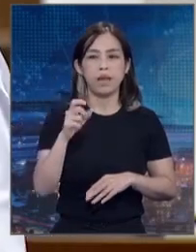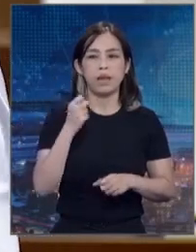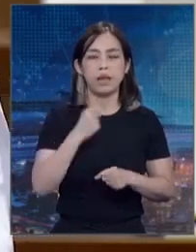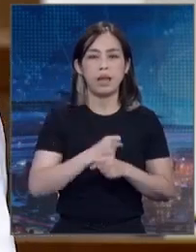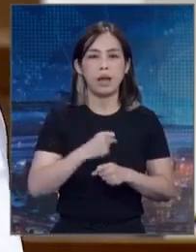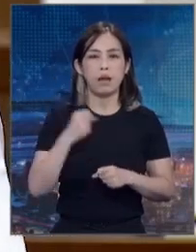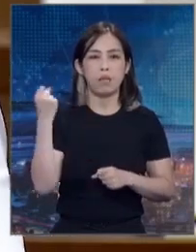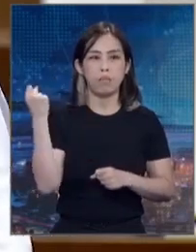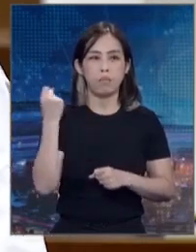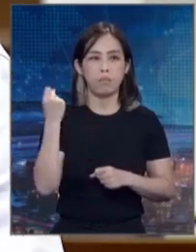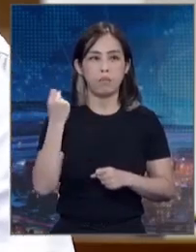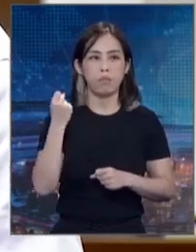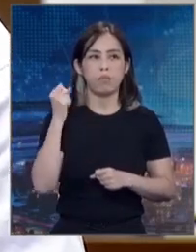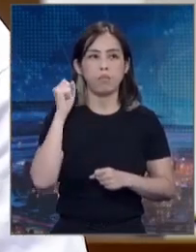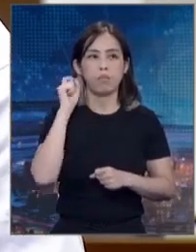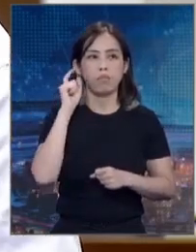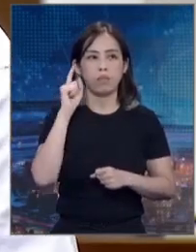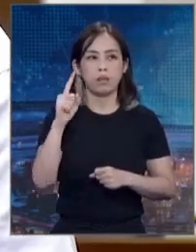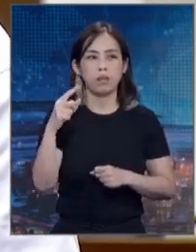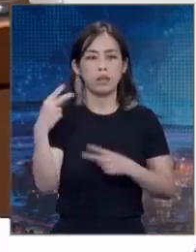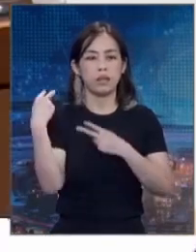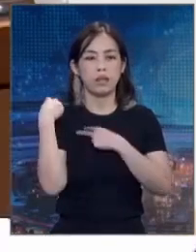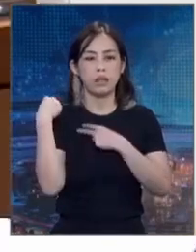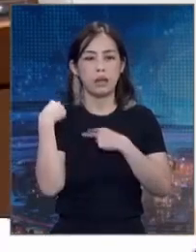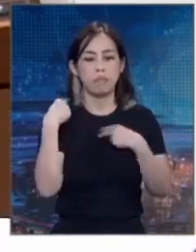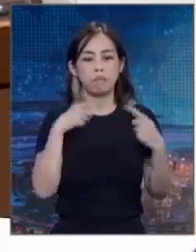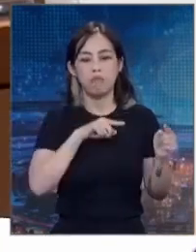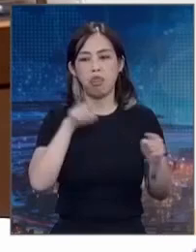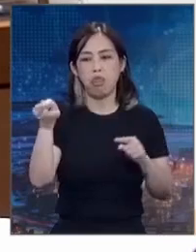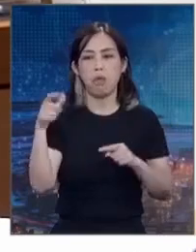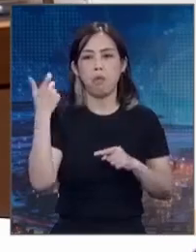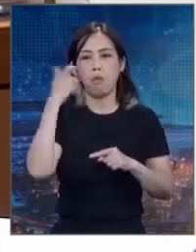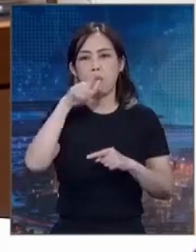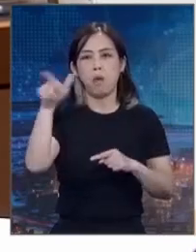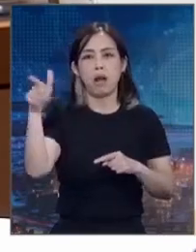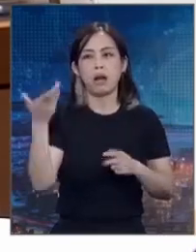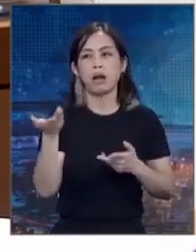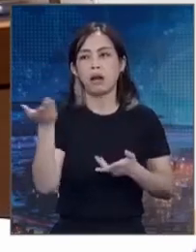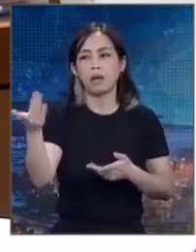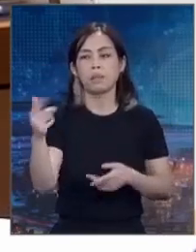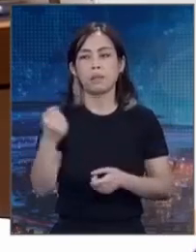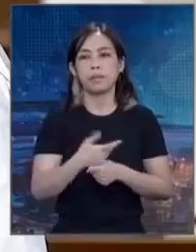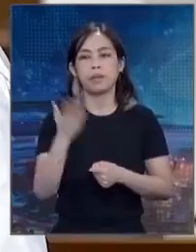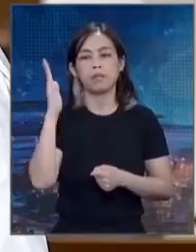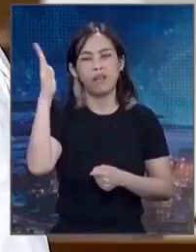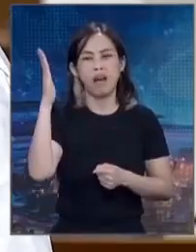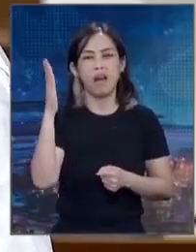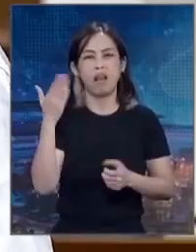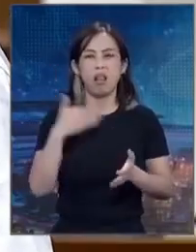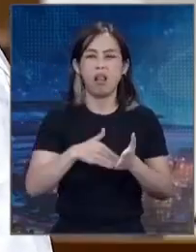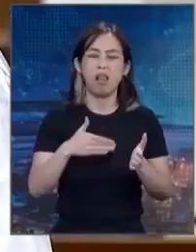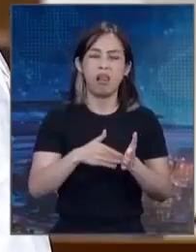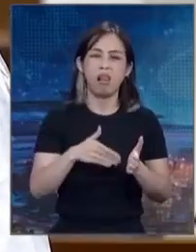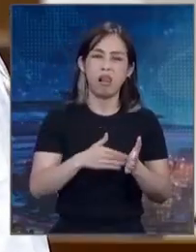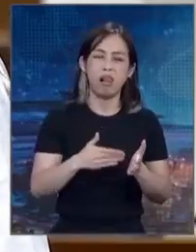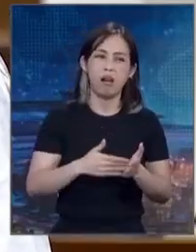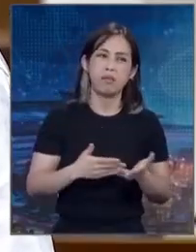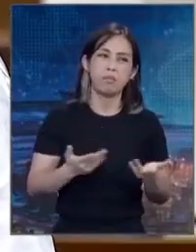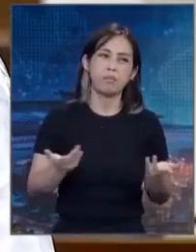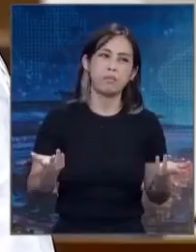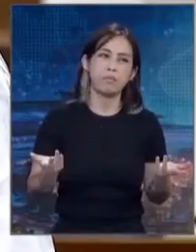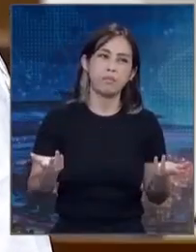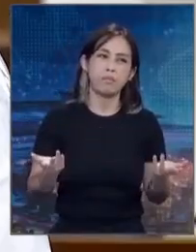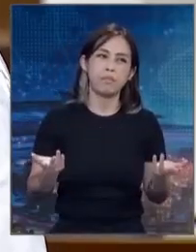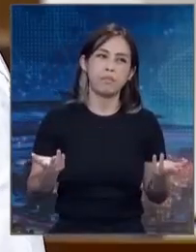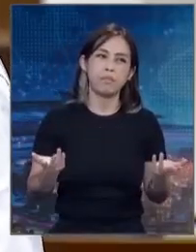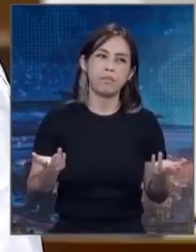là đẩy cái trách nhiệm đấy xuống cho gọi của những người quản lý. Sau này gọi bị kỷ luật, sau này bị vướng, rất là gọi